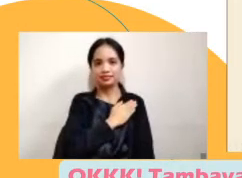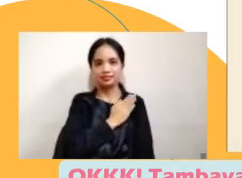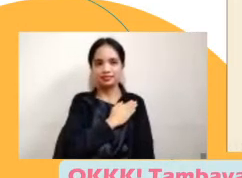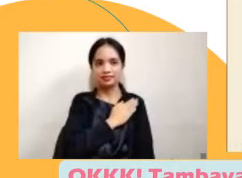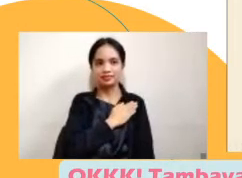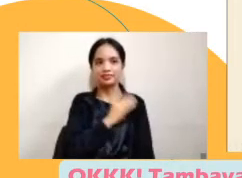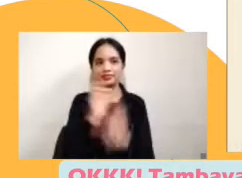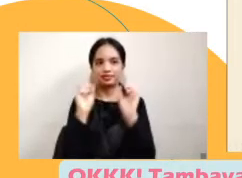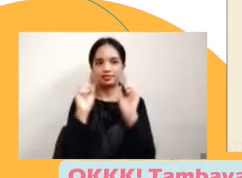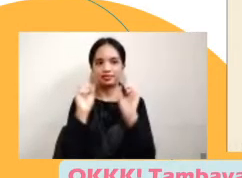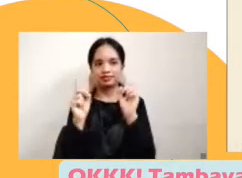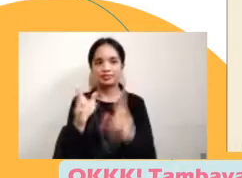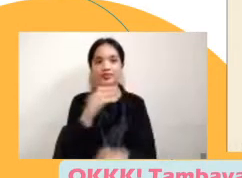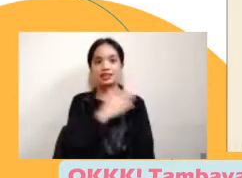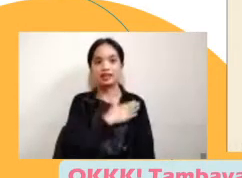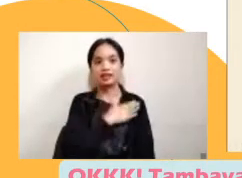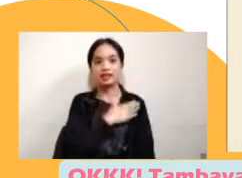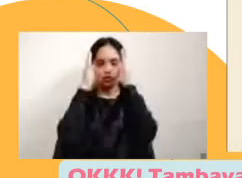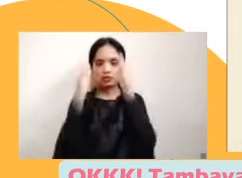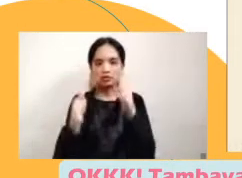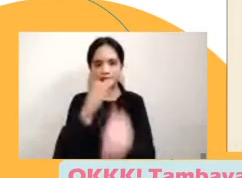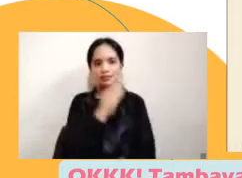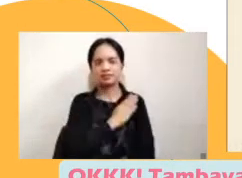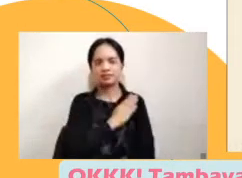so let's focus, ha?